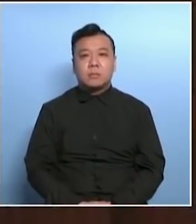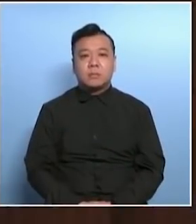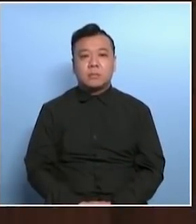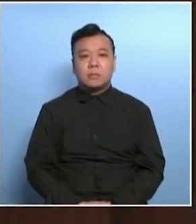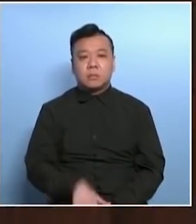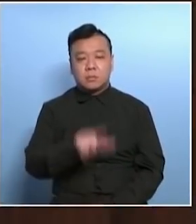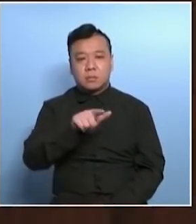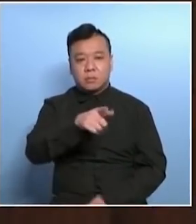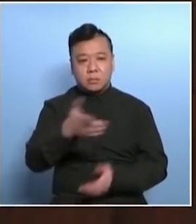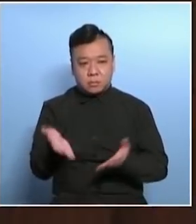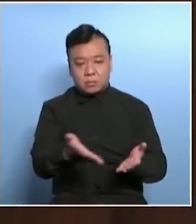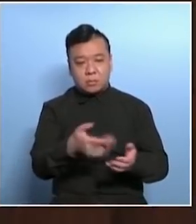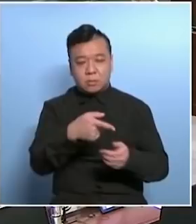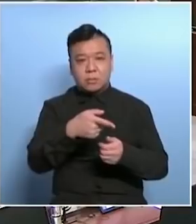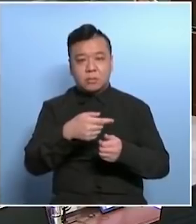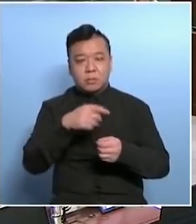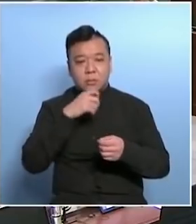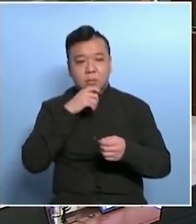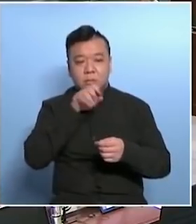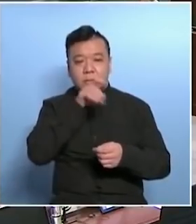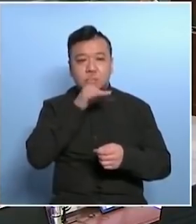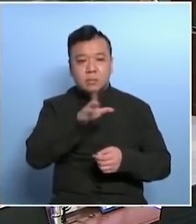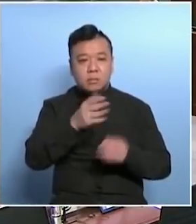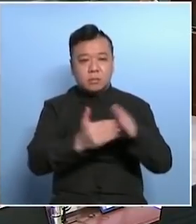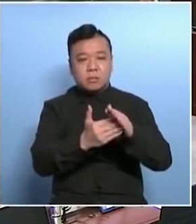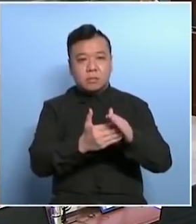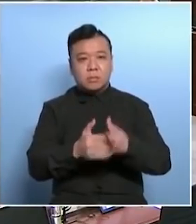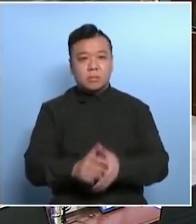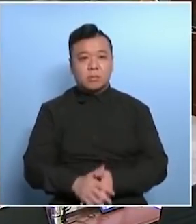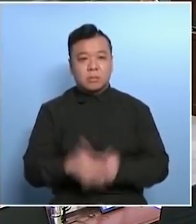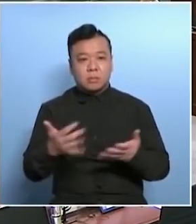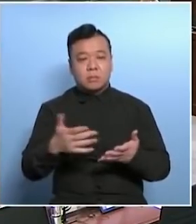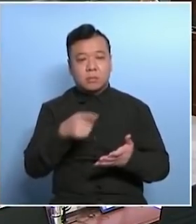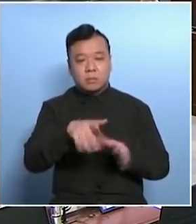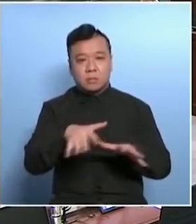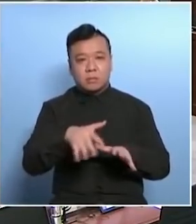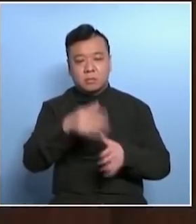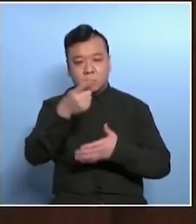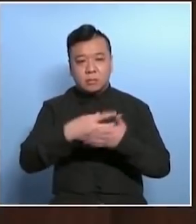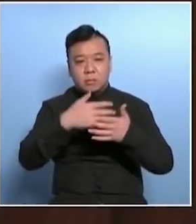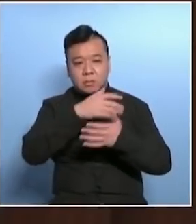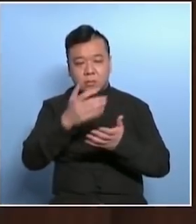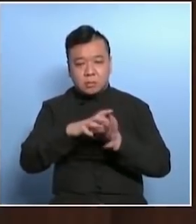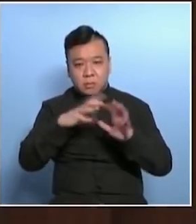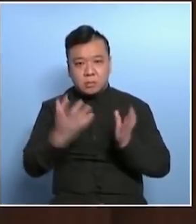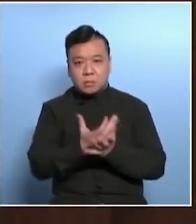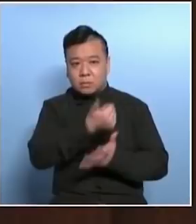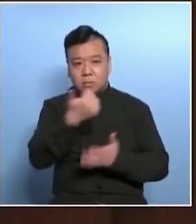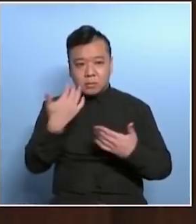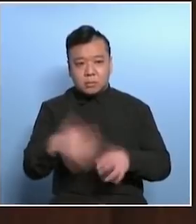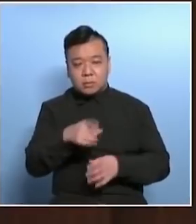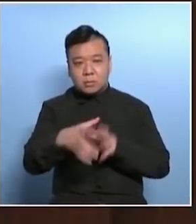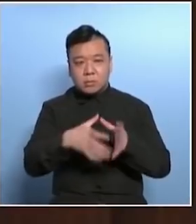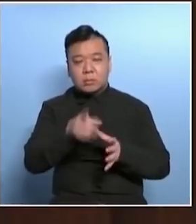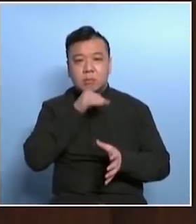陳淑莊議員，請你不要在會上串話，現在已經處理了規程問題，如果誰個再有人在